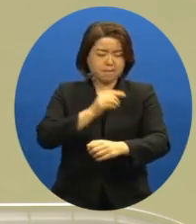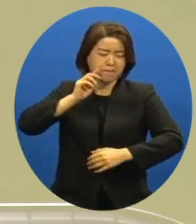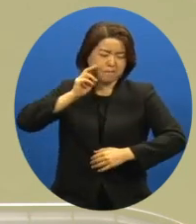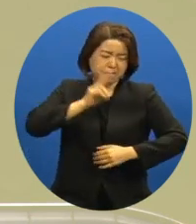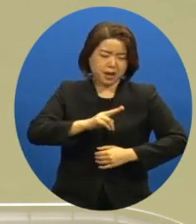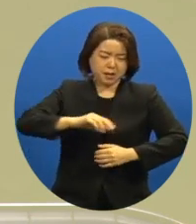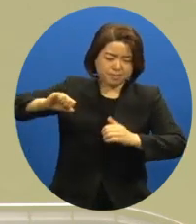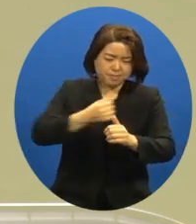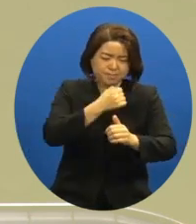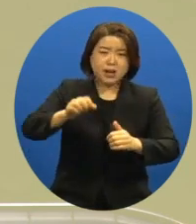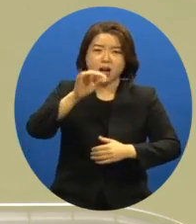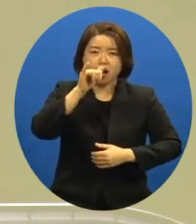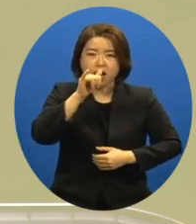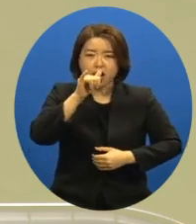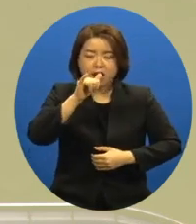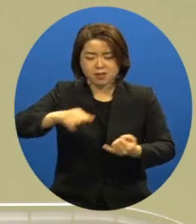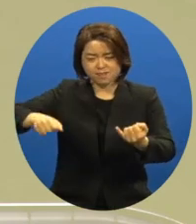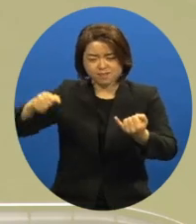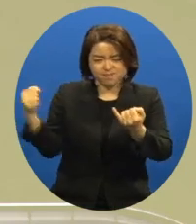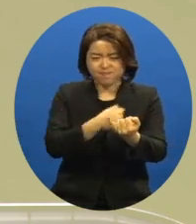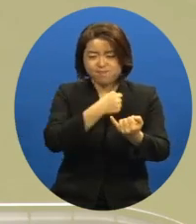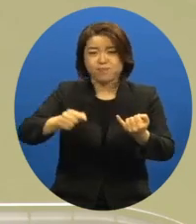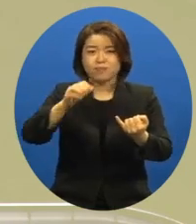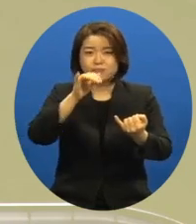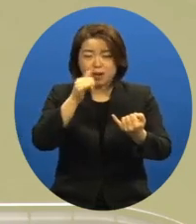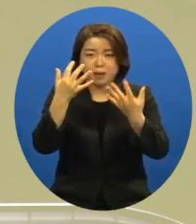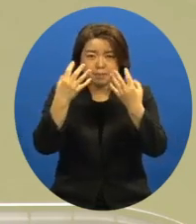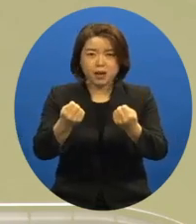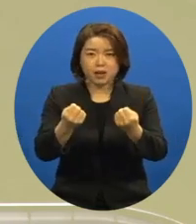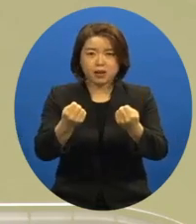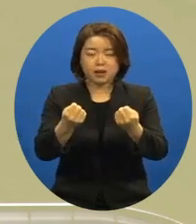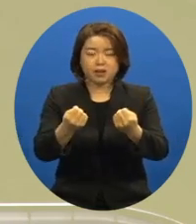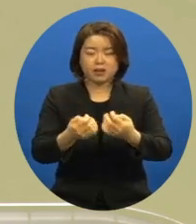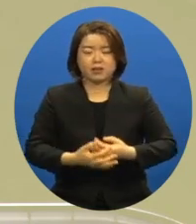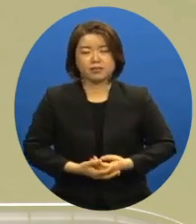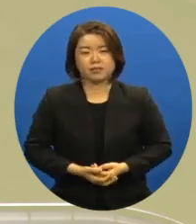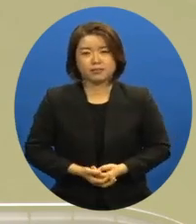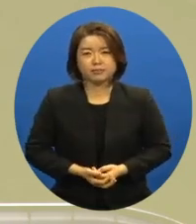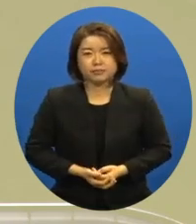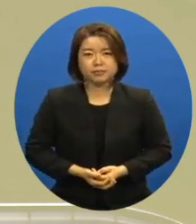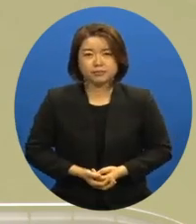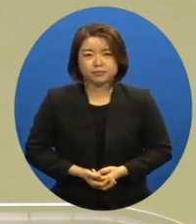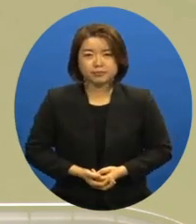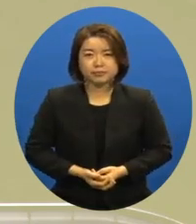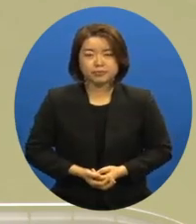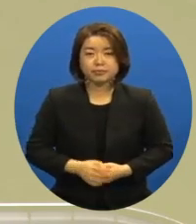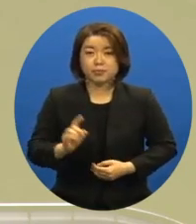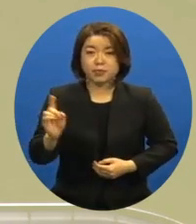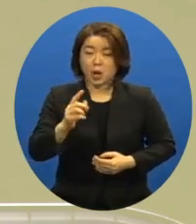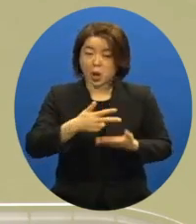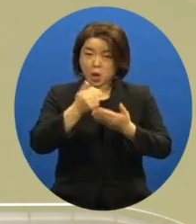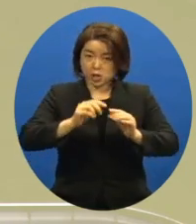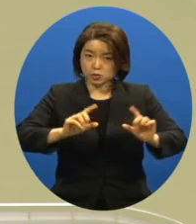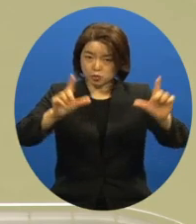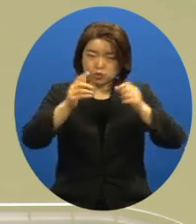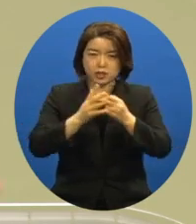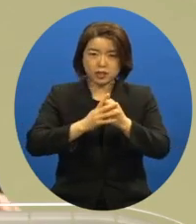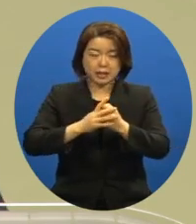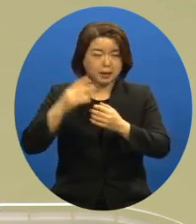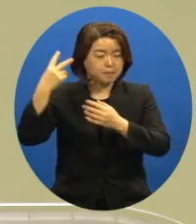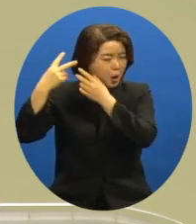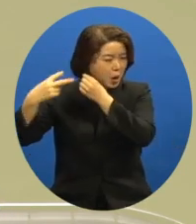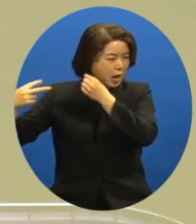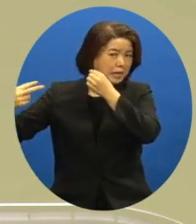사람이었어요. 얼마나 매를 폭력을 행사한, 어떤 주일에는 머리카락이